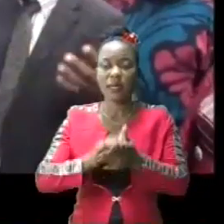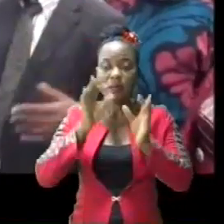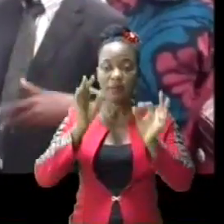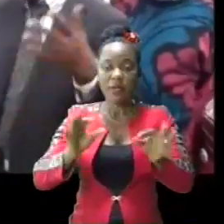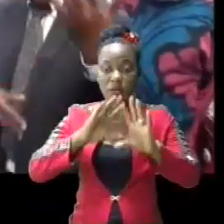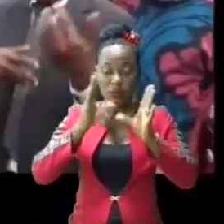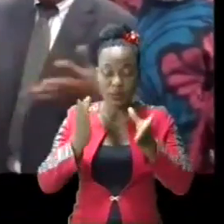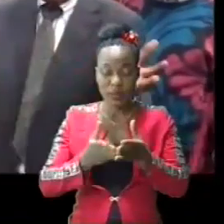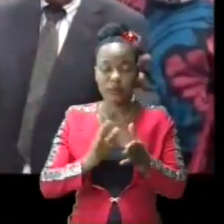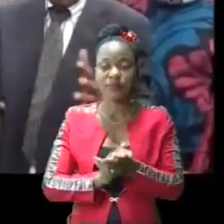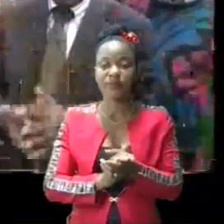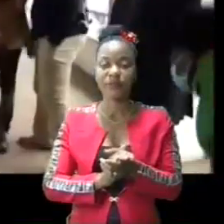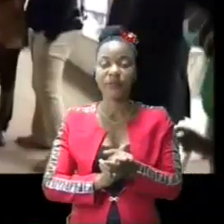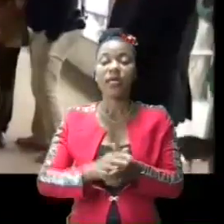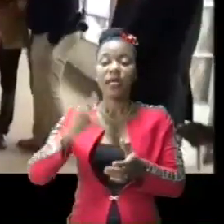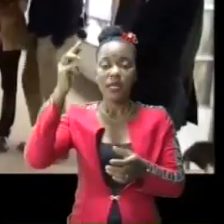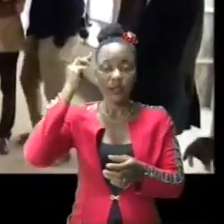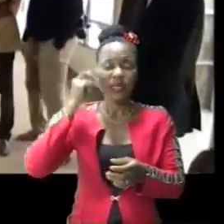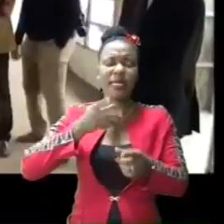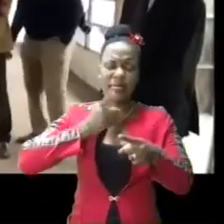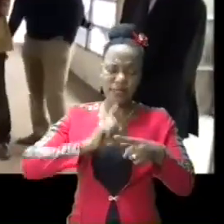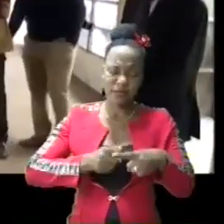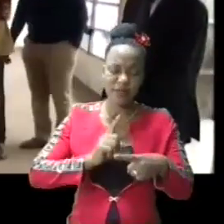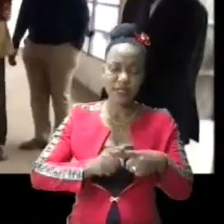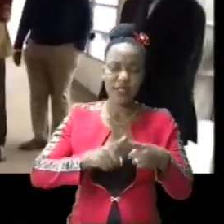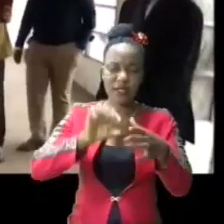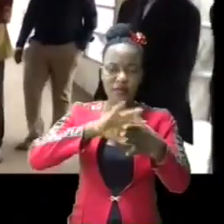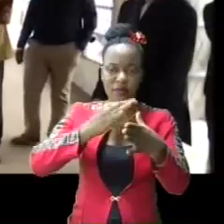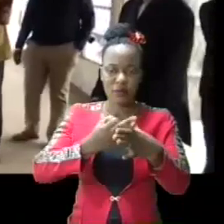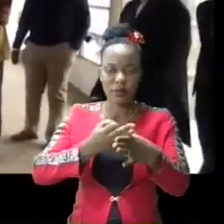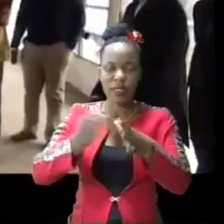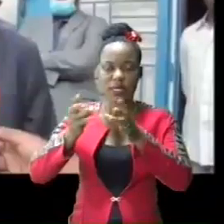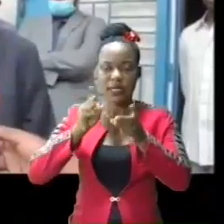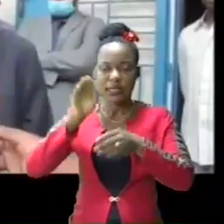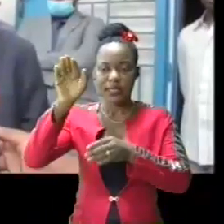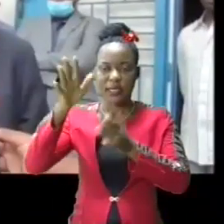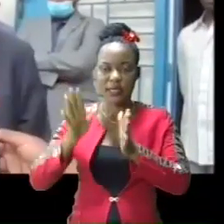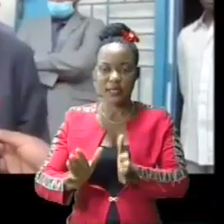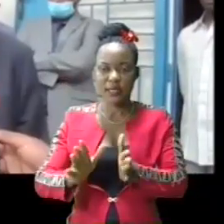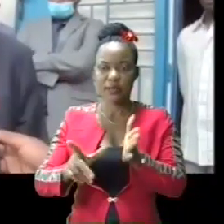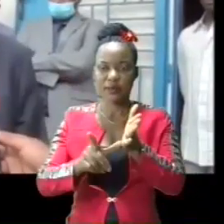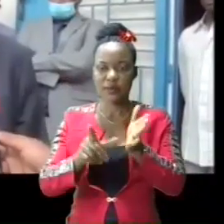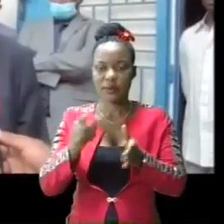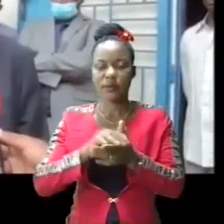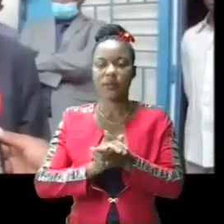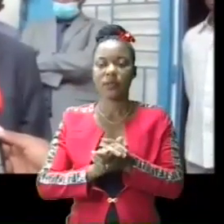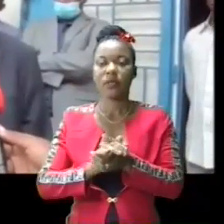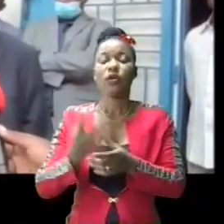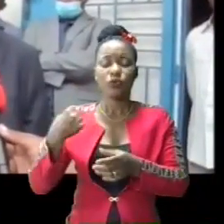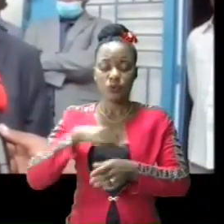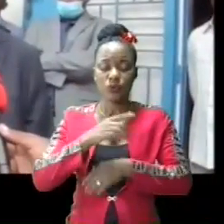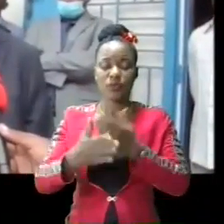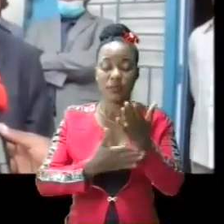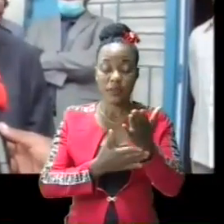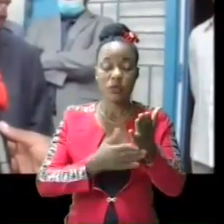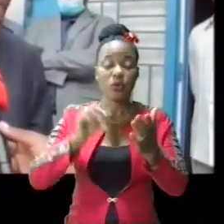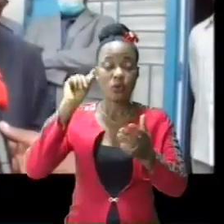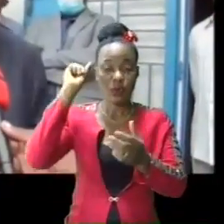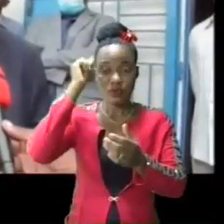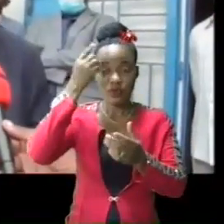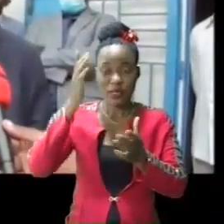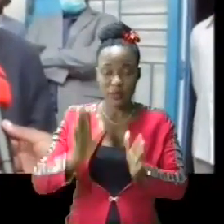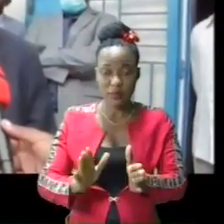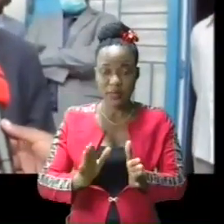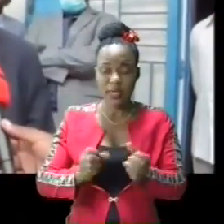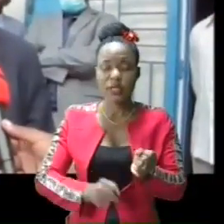le CENAFI rencontre plusieurs difficultés, comme le précise son directeur intérimaire. Au gouvernement, nous demandons le soutien des